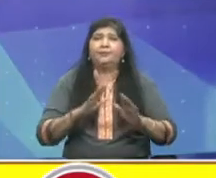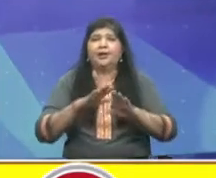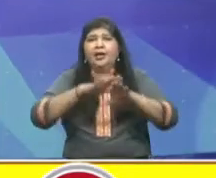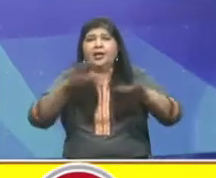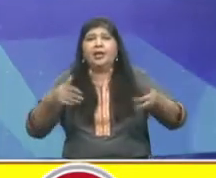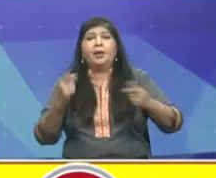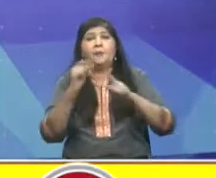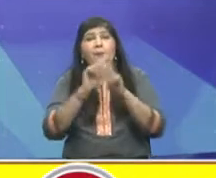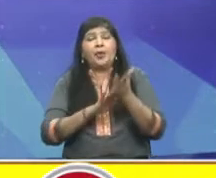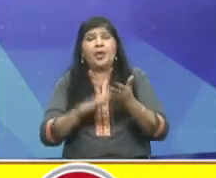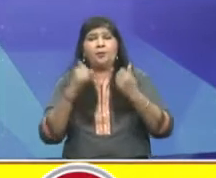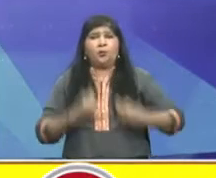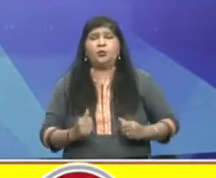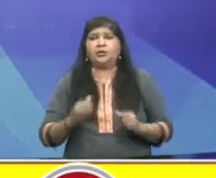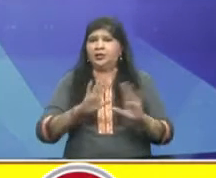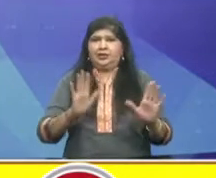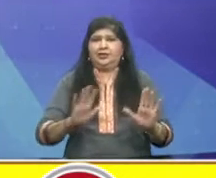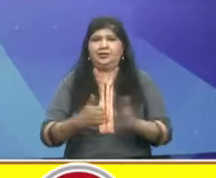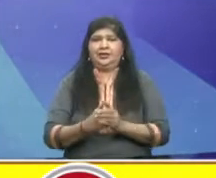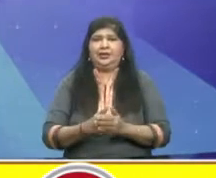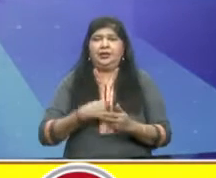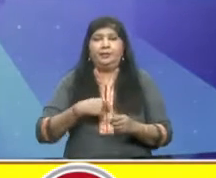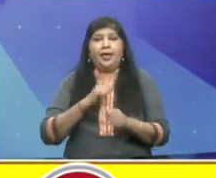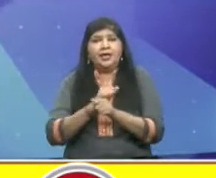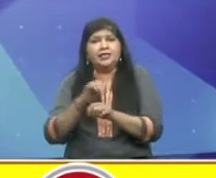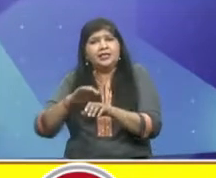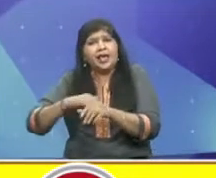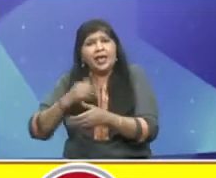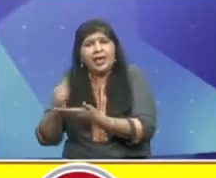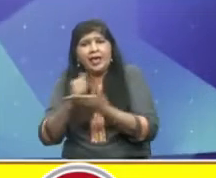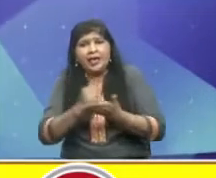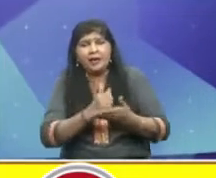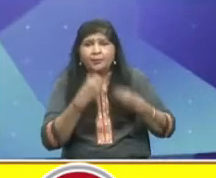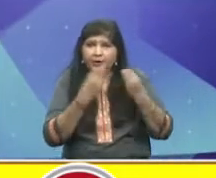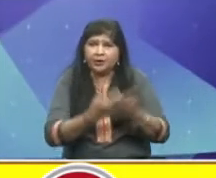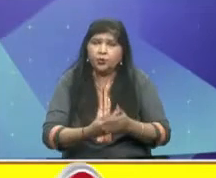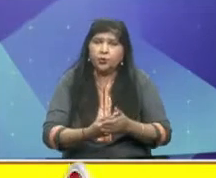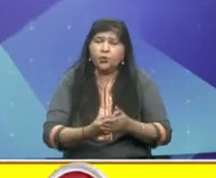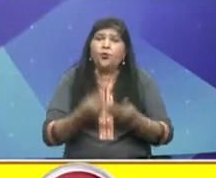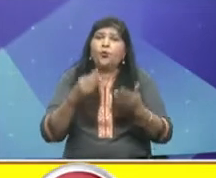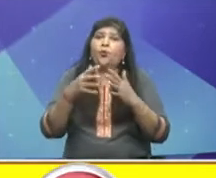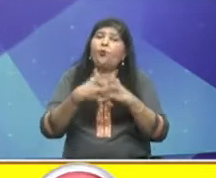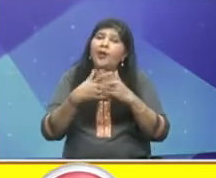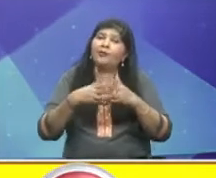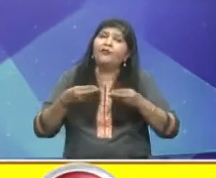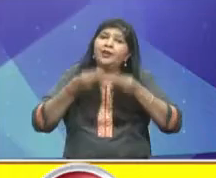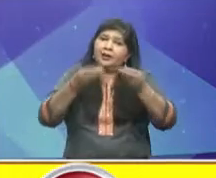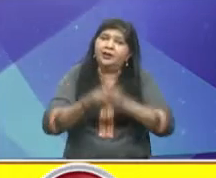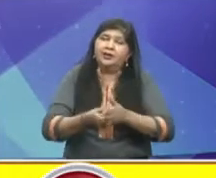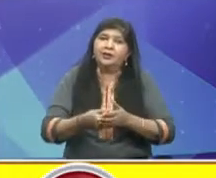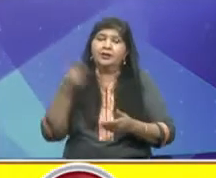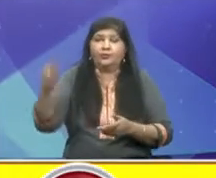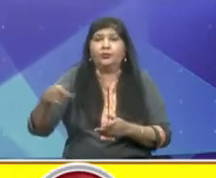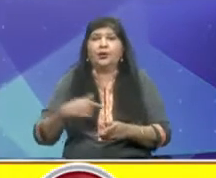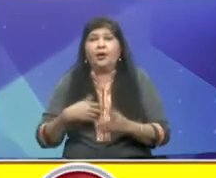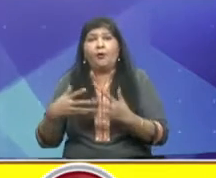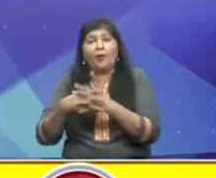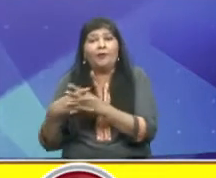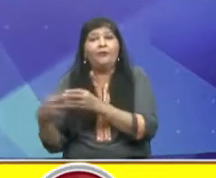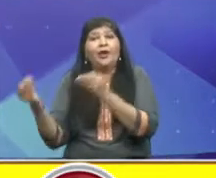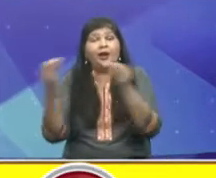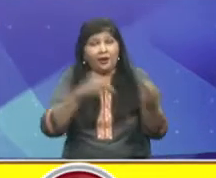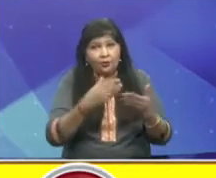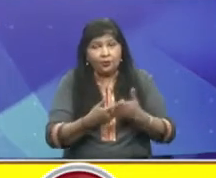ये प्रधानमंत्री, सारी चीजें ये सत्ता के लिए है ही नहीं भाई, सेवा के लिए है। सेवा ही तो चाहिए हम लोगों को, और